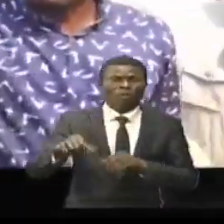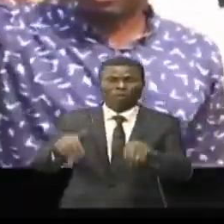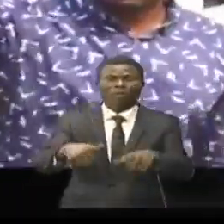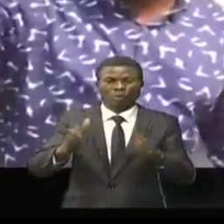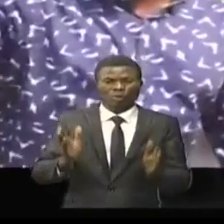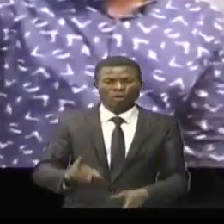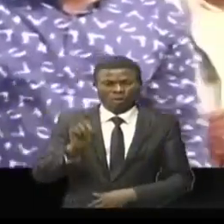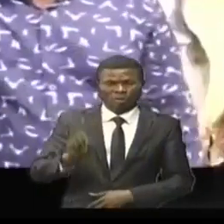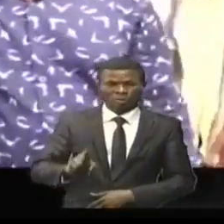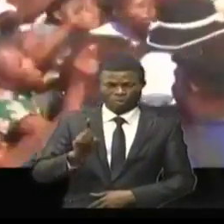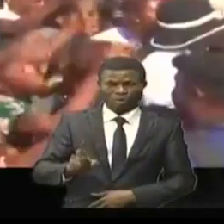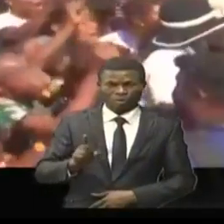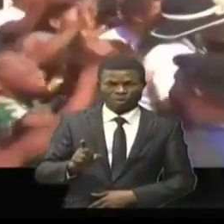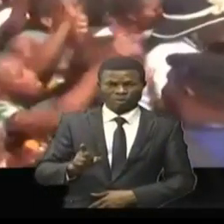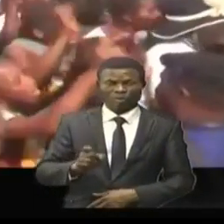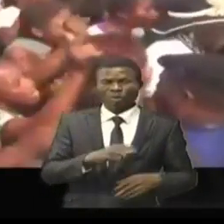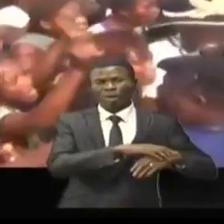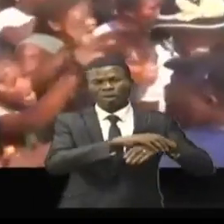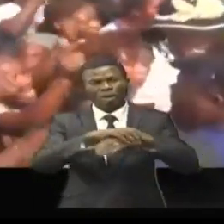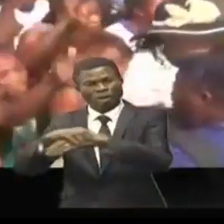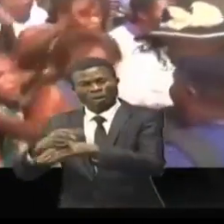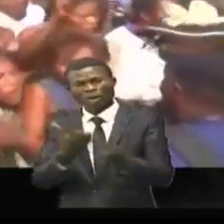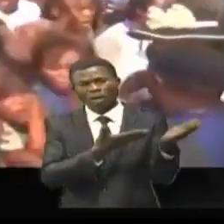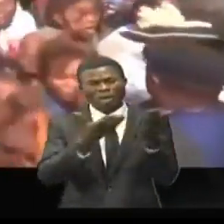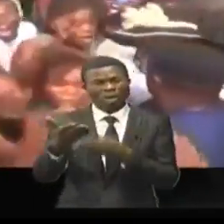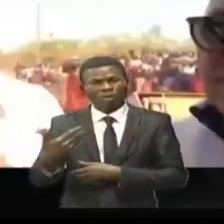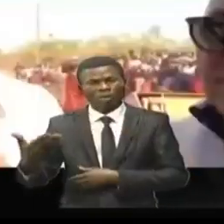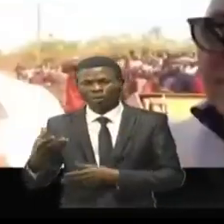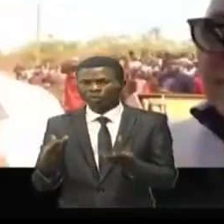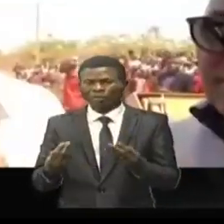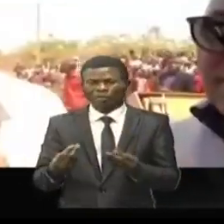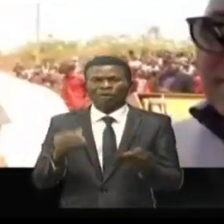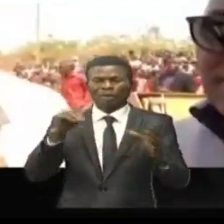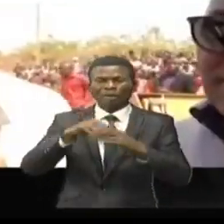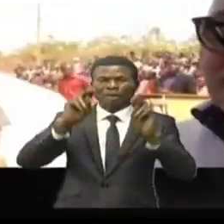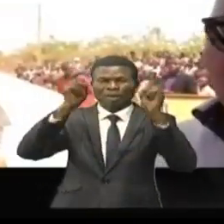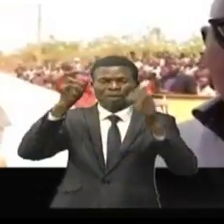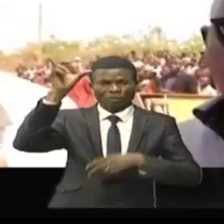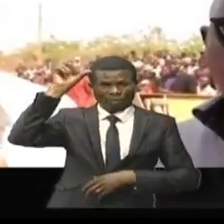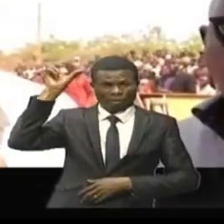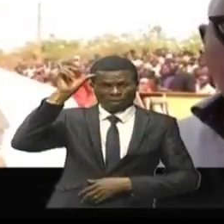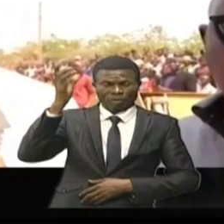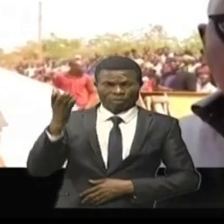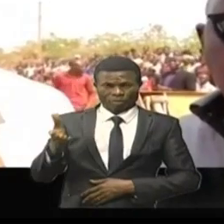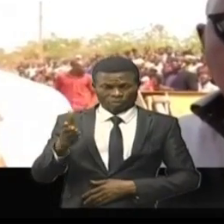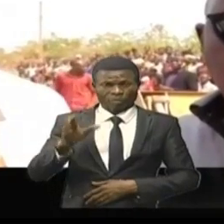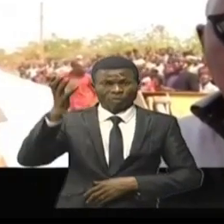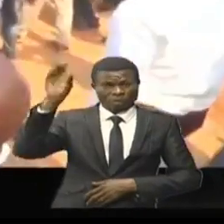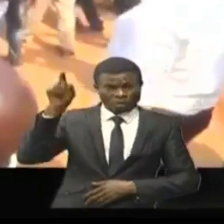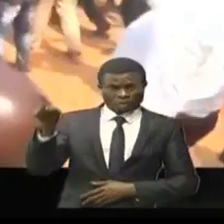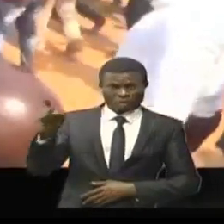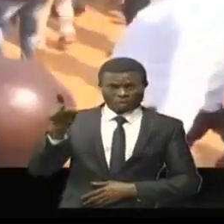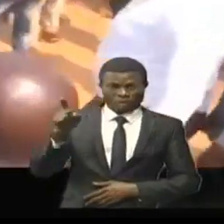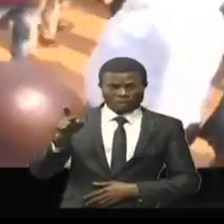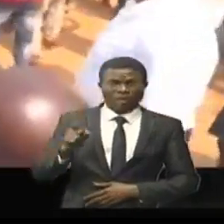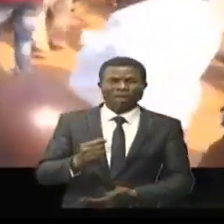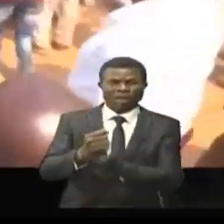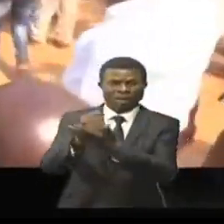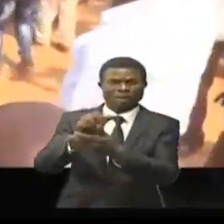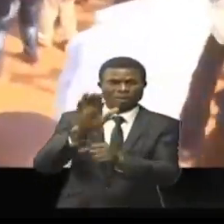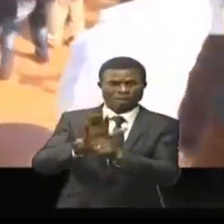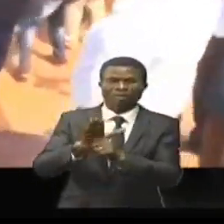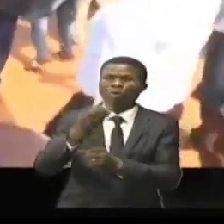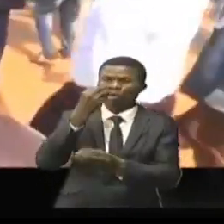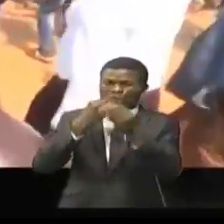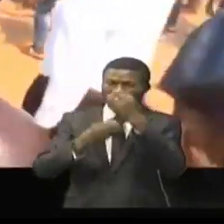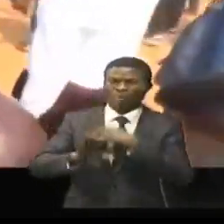vont désormais acheminer facilement les produits à Lubumbashi. C'est le village Samboa, le village qui fait nourrir en